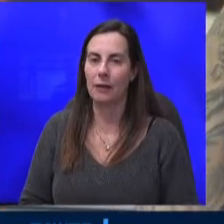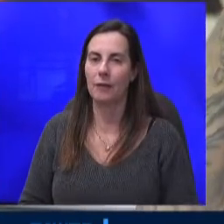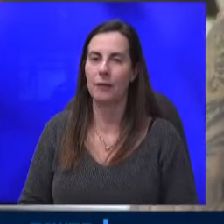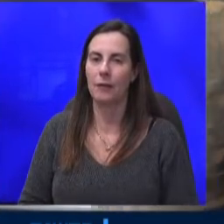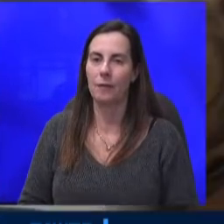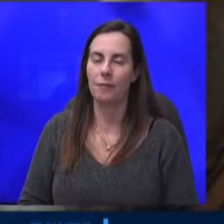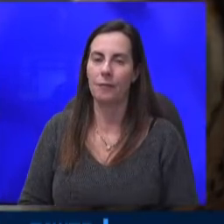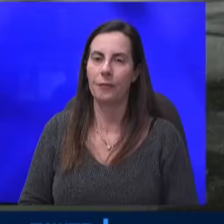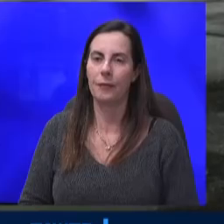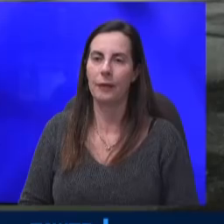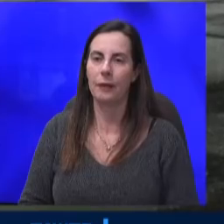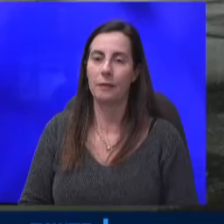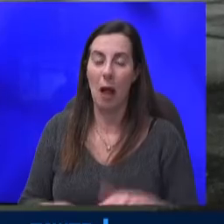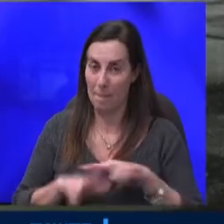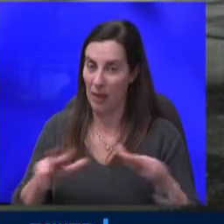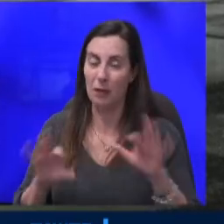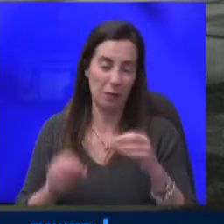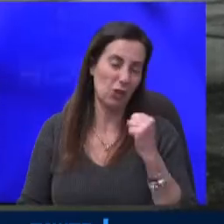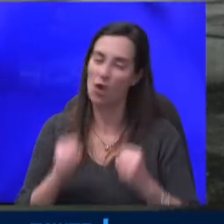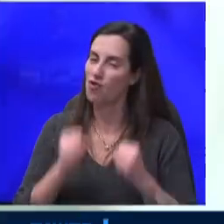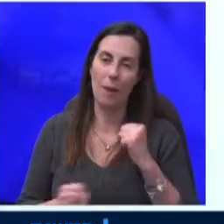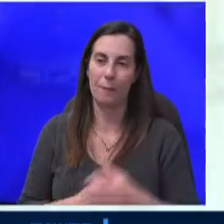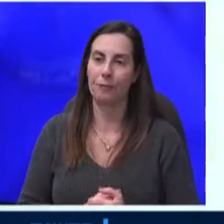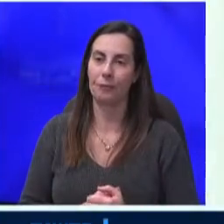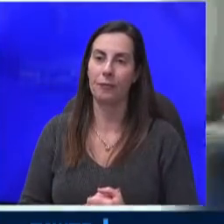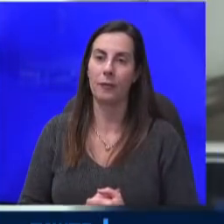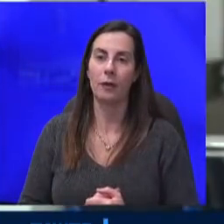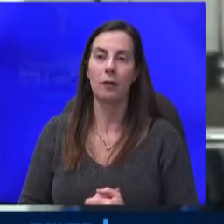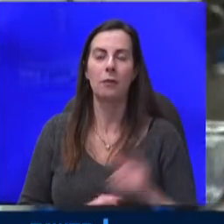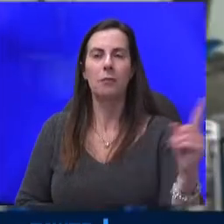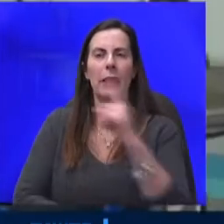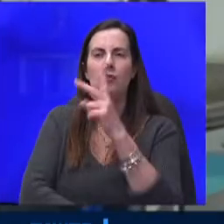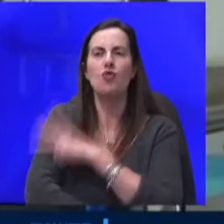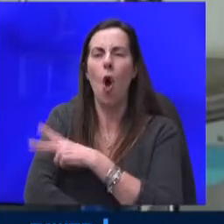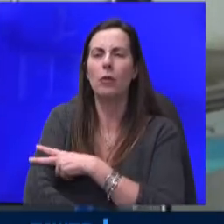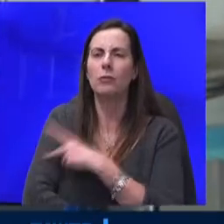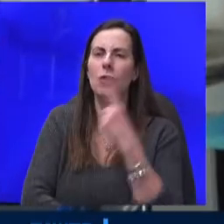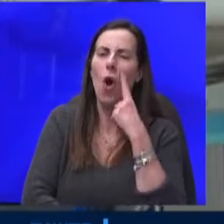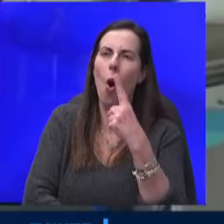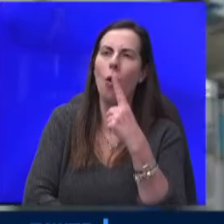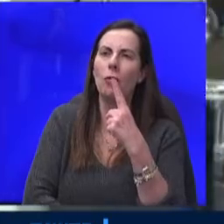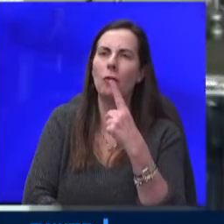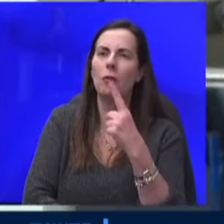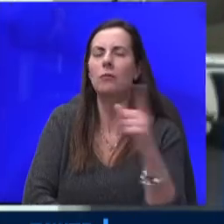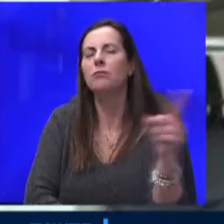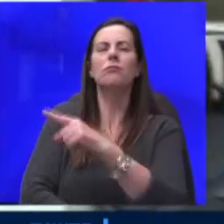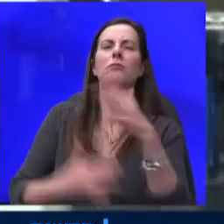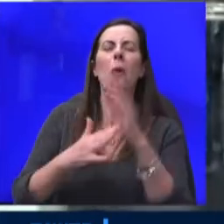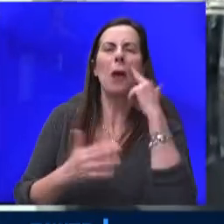המצב הוא באמת קשה. תוך כדי השיחה מגיעים שוטרים שראו כנראה שהשער למטה פתוח. מה